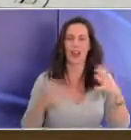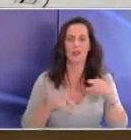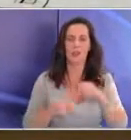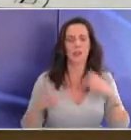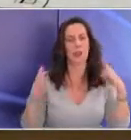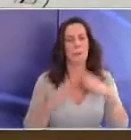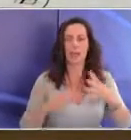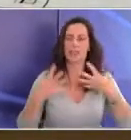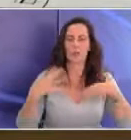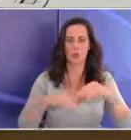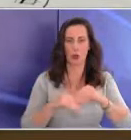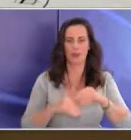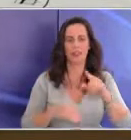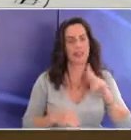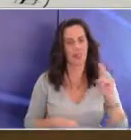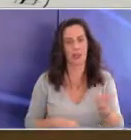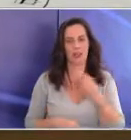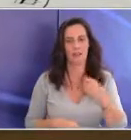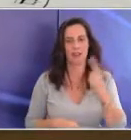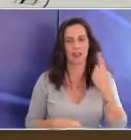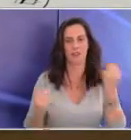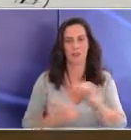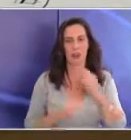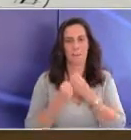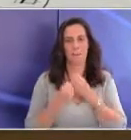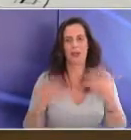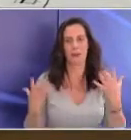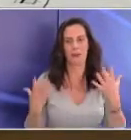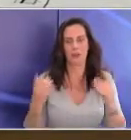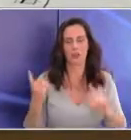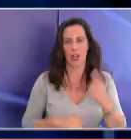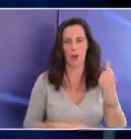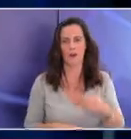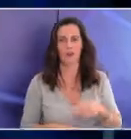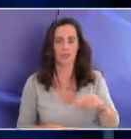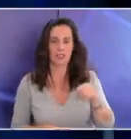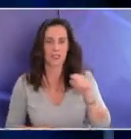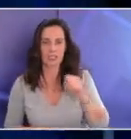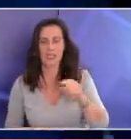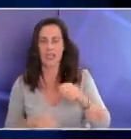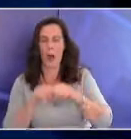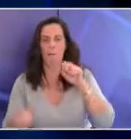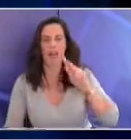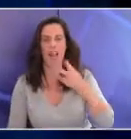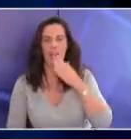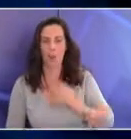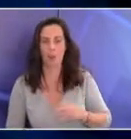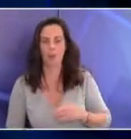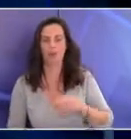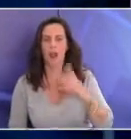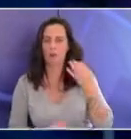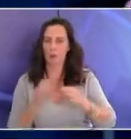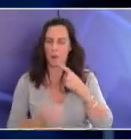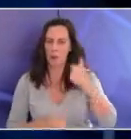הזו היא בית, היא משפחה, היא קהילה, וזה אחד הדברים הכי מדהימים שקרו. וזו מהות הפועל קטמון. הרבה שחקנים